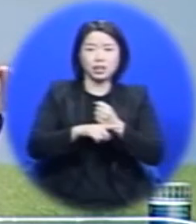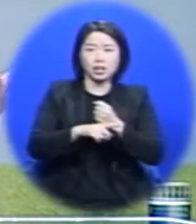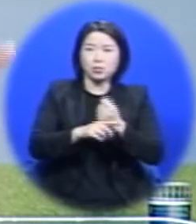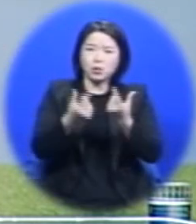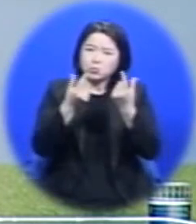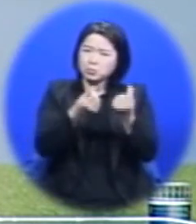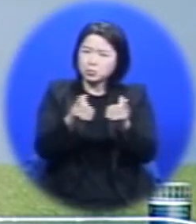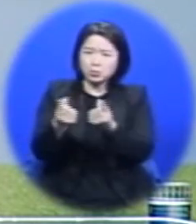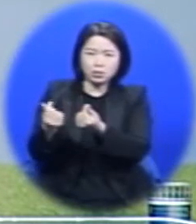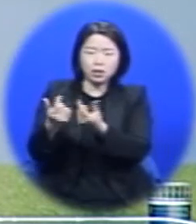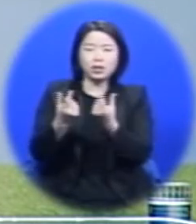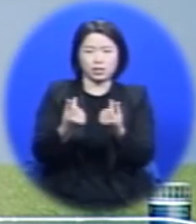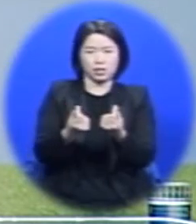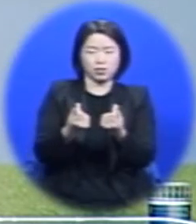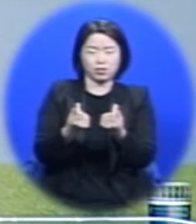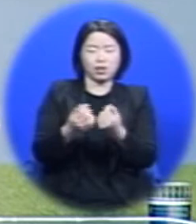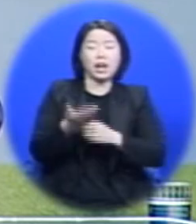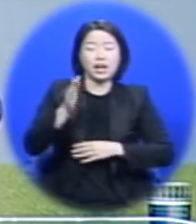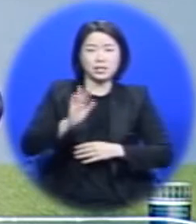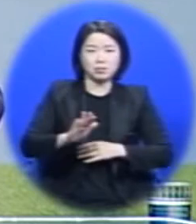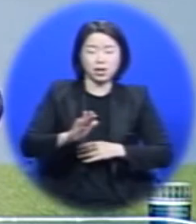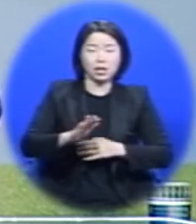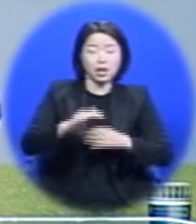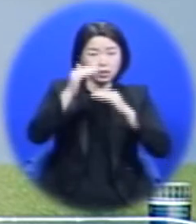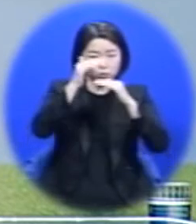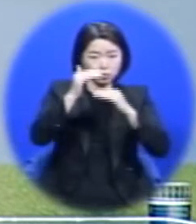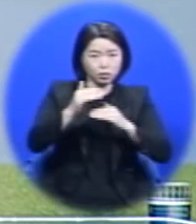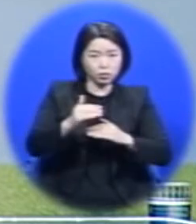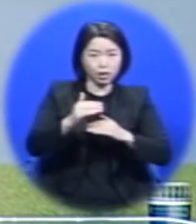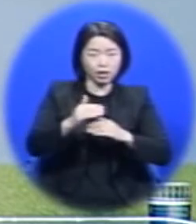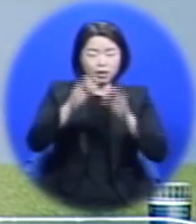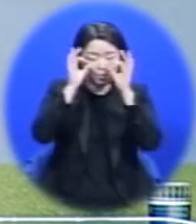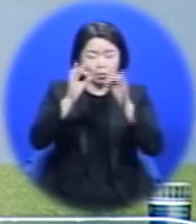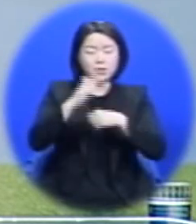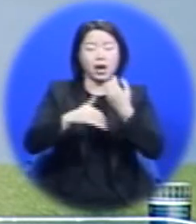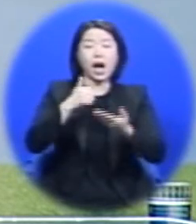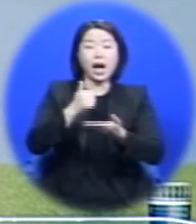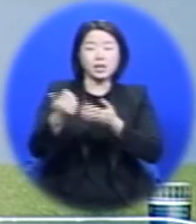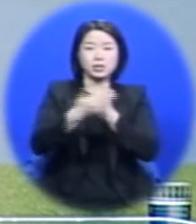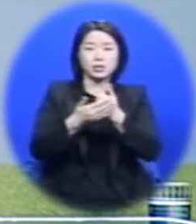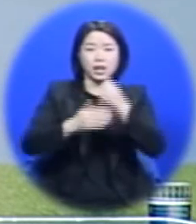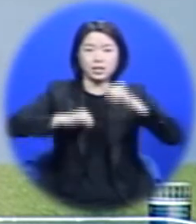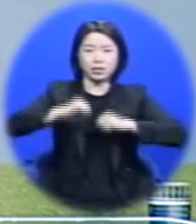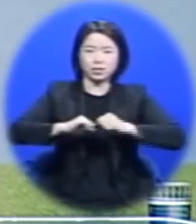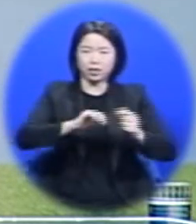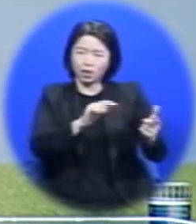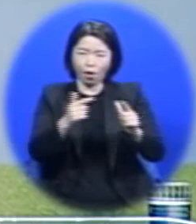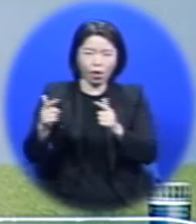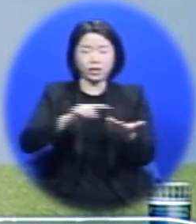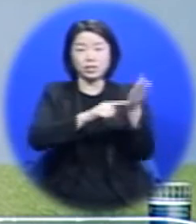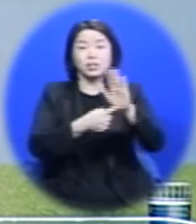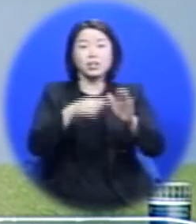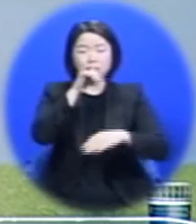보입니다. 모든 시편이 같은 내용 같이 보이지만 사실 그 중간중간에 하나님의 은혜 역사는 다양하게